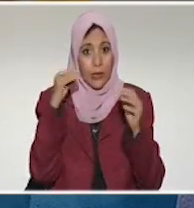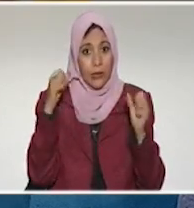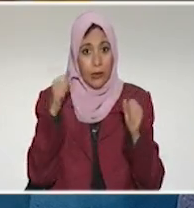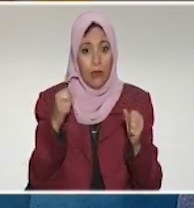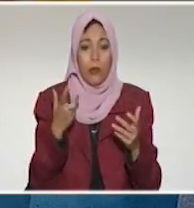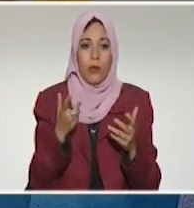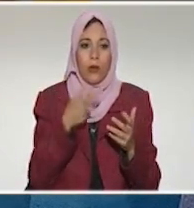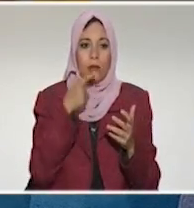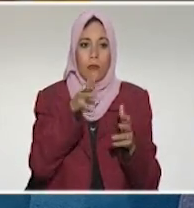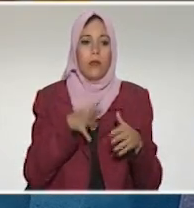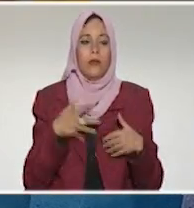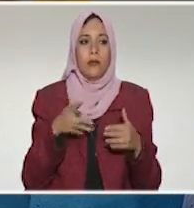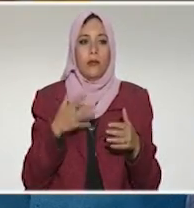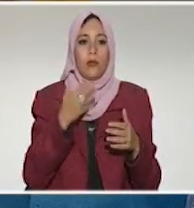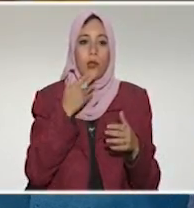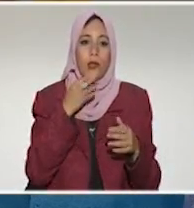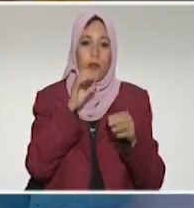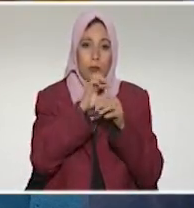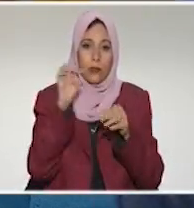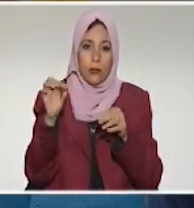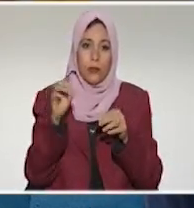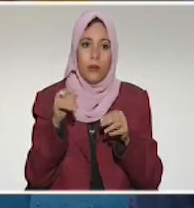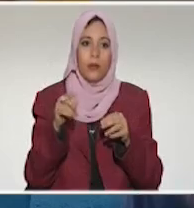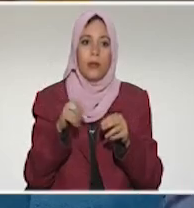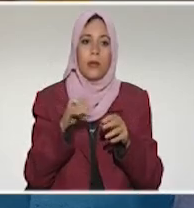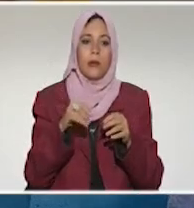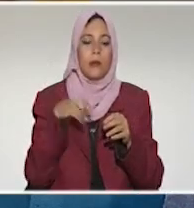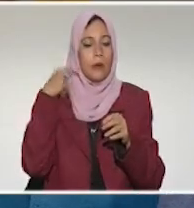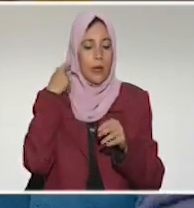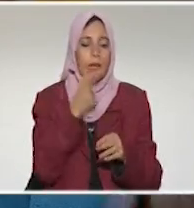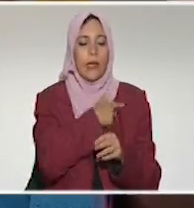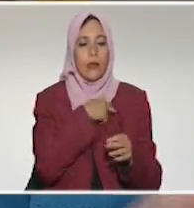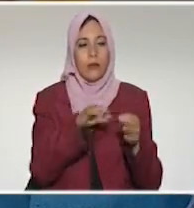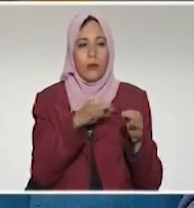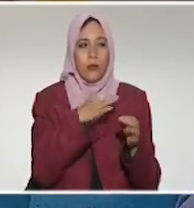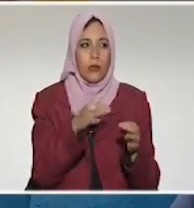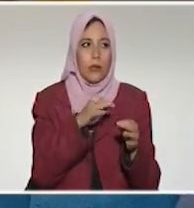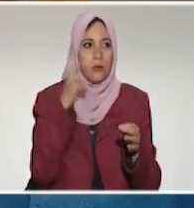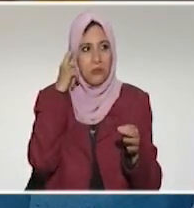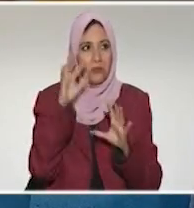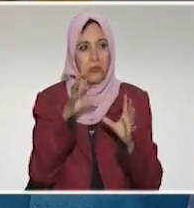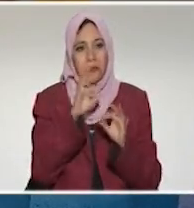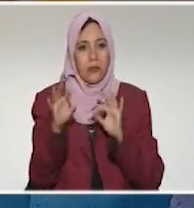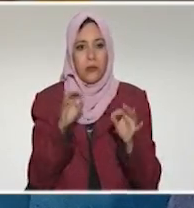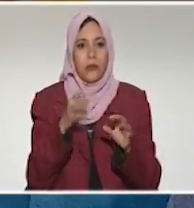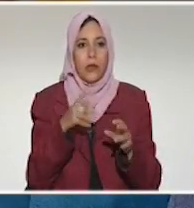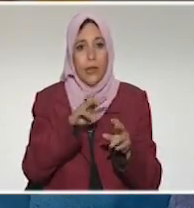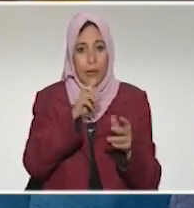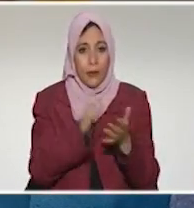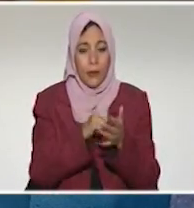مشرف ايه ينفع مع عبد الله، يبقى عبد الله مشرف اسمه موسيقي بدل عبد الله محمد وبدل محمد عبد الله.